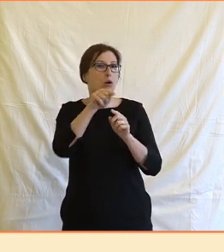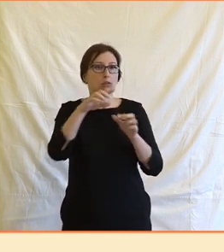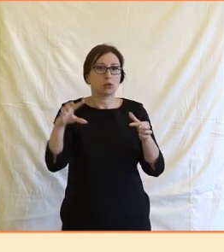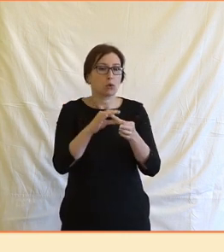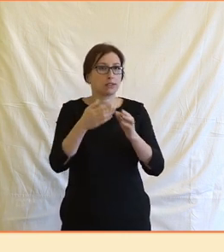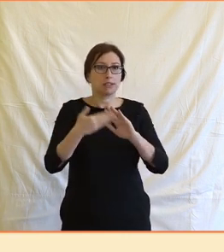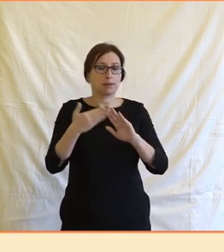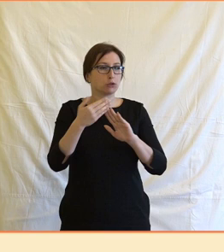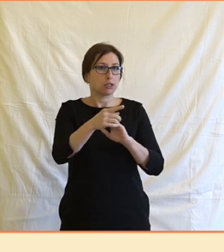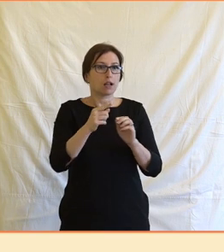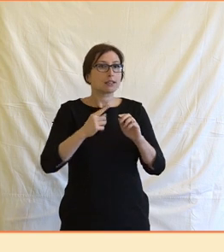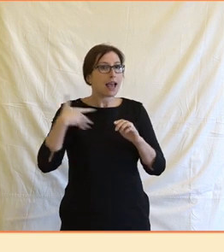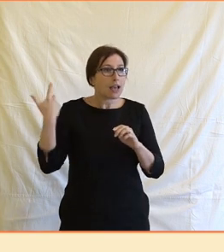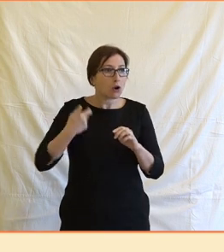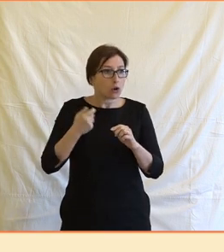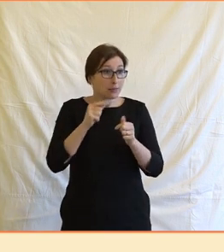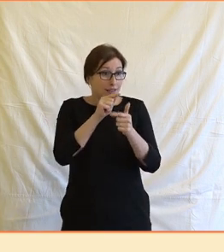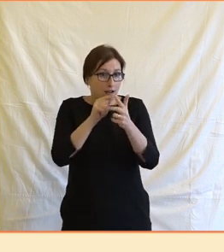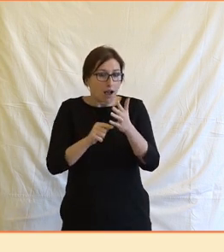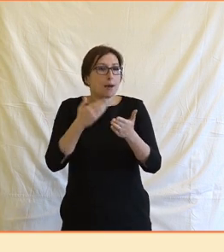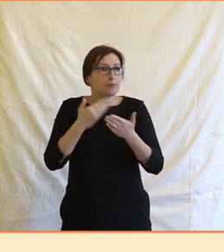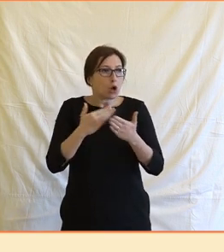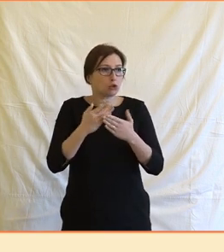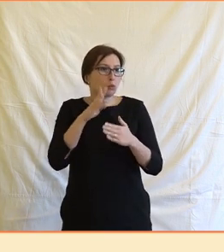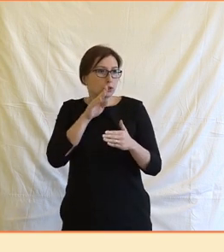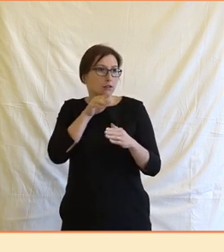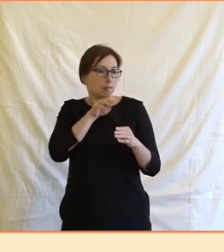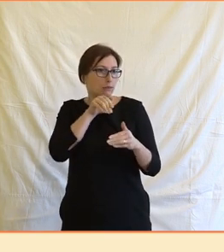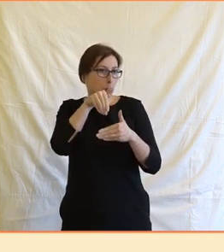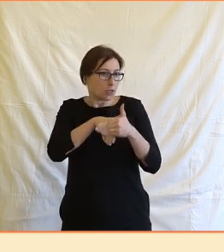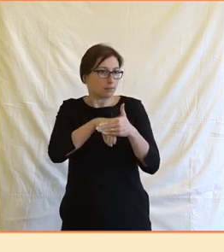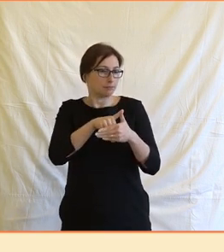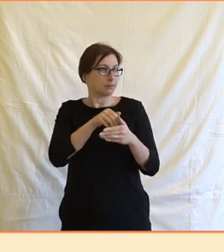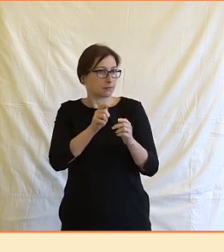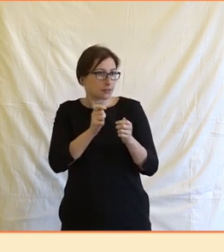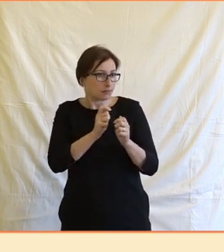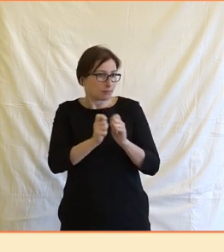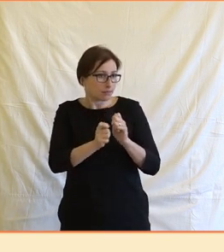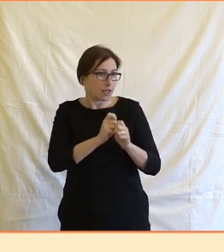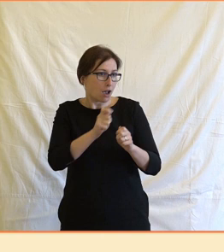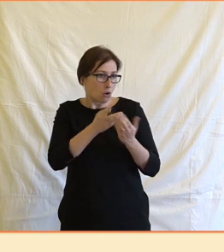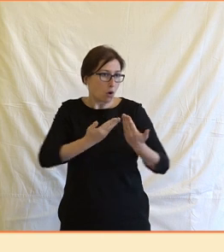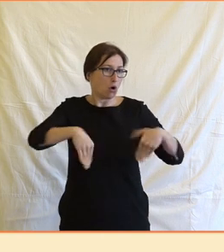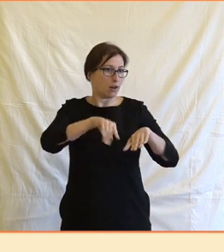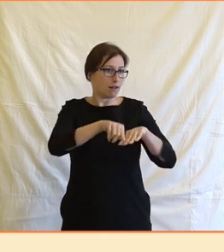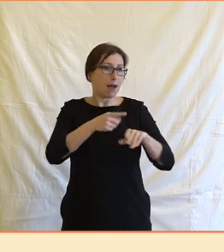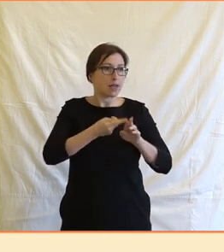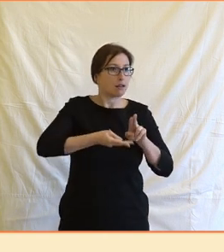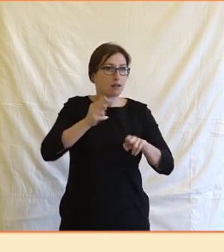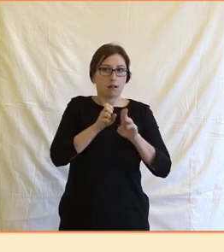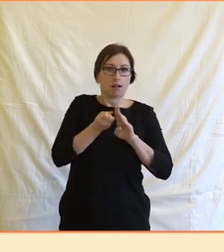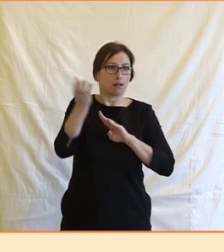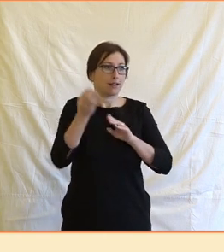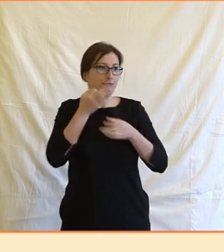nebo moci ekonomické či cizím mocem, nebo jak to nazvat, a